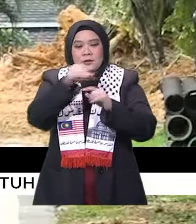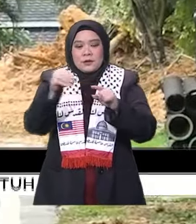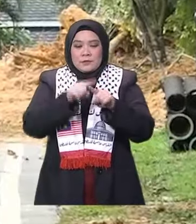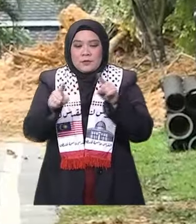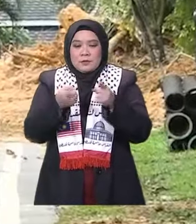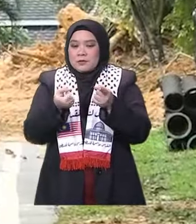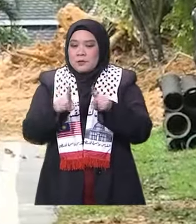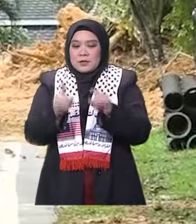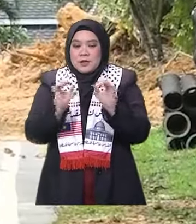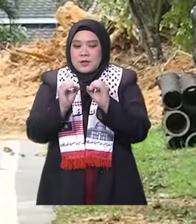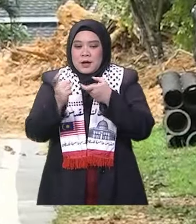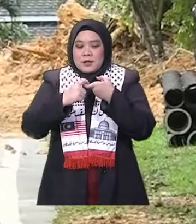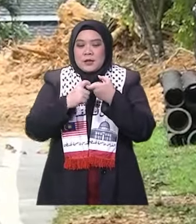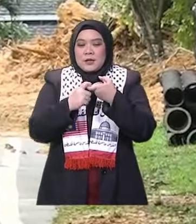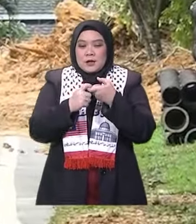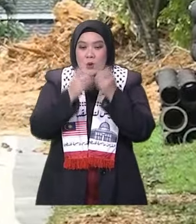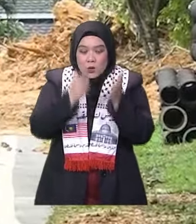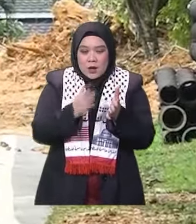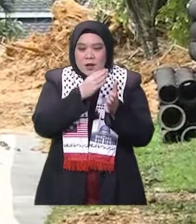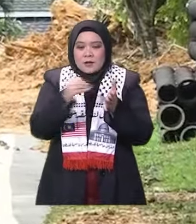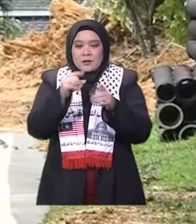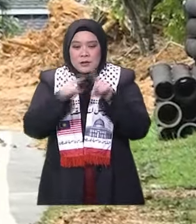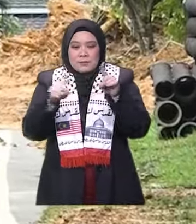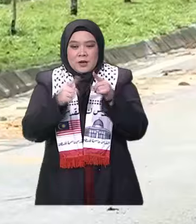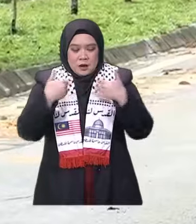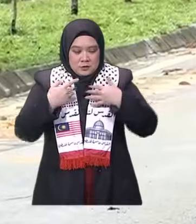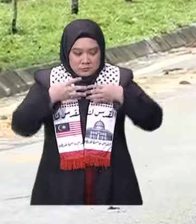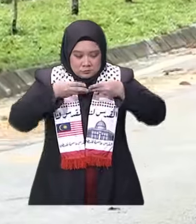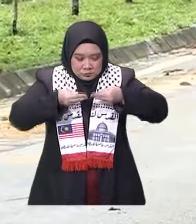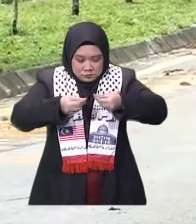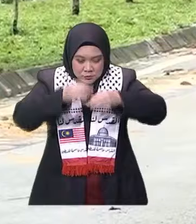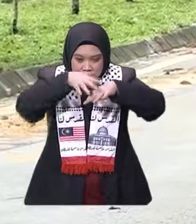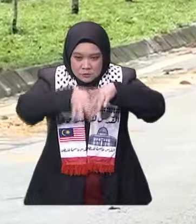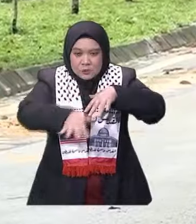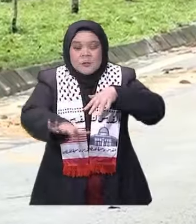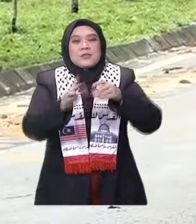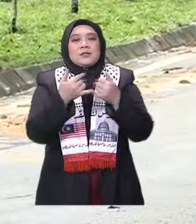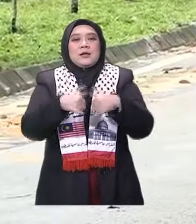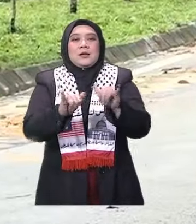mangsa serta kediaman tetapi masih berlaku pergerakan tanah di kawasan